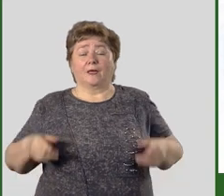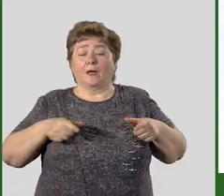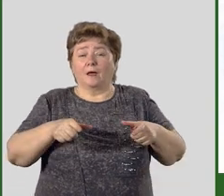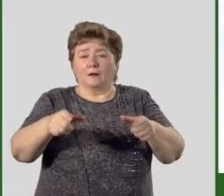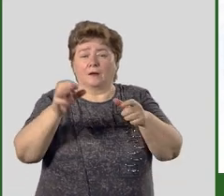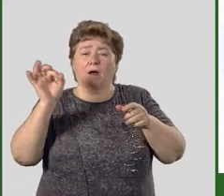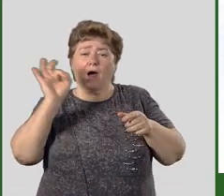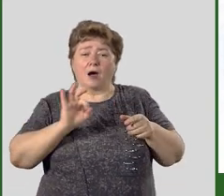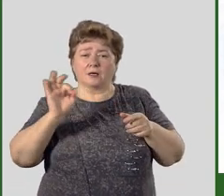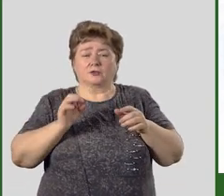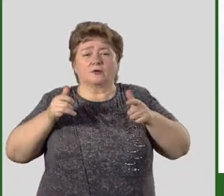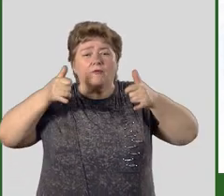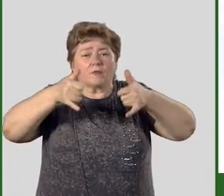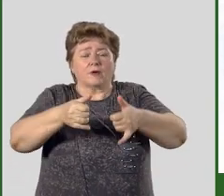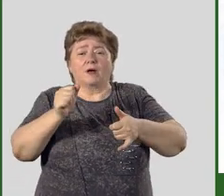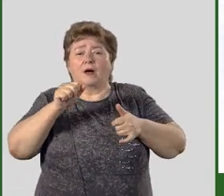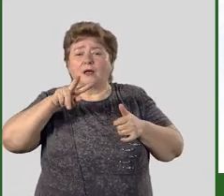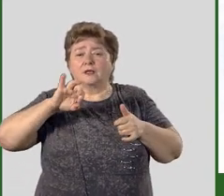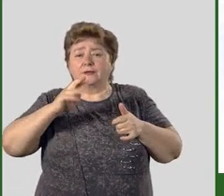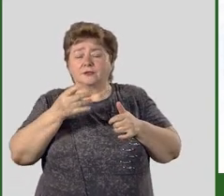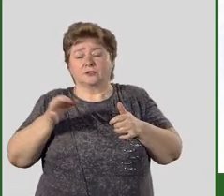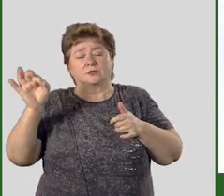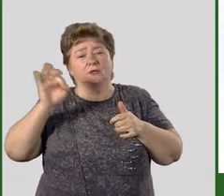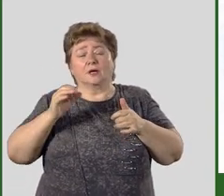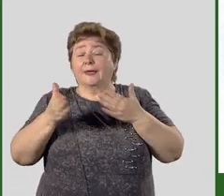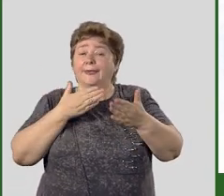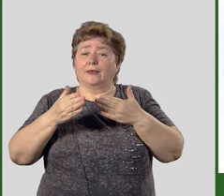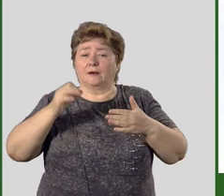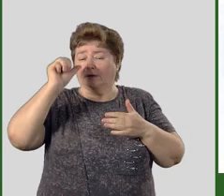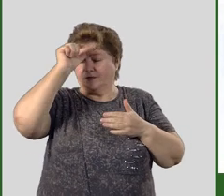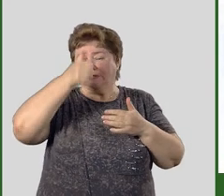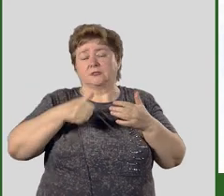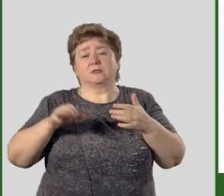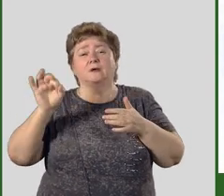Река Оранжевая впадает в Атлантический или в Индийский океан?